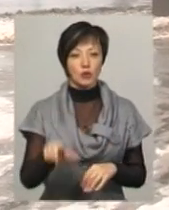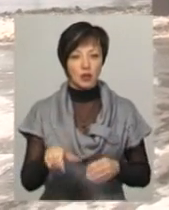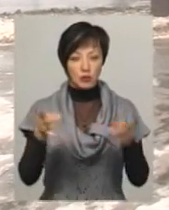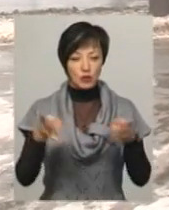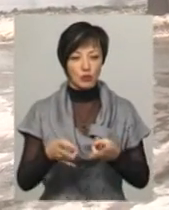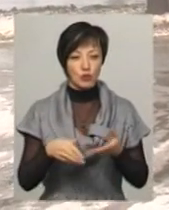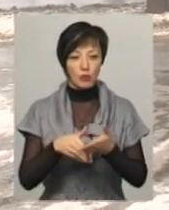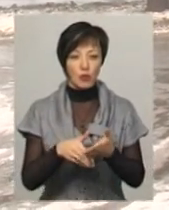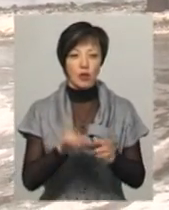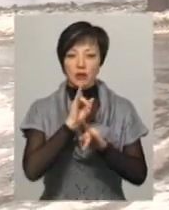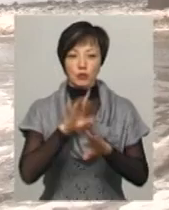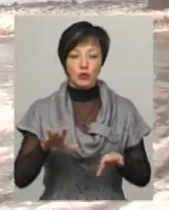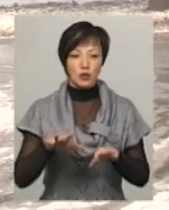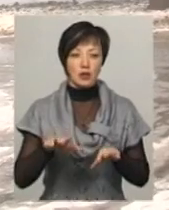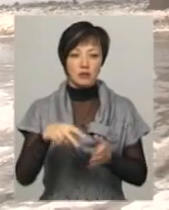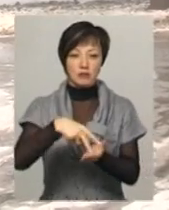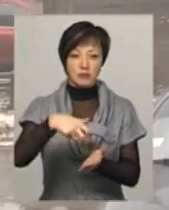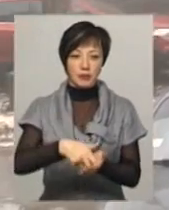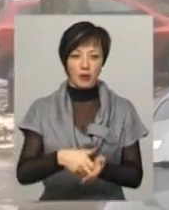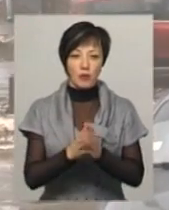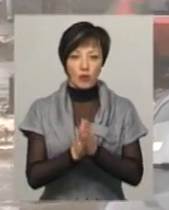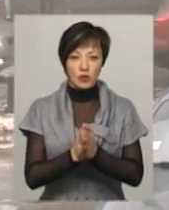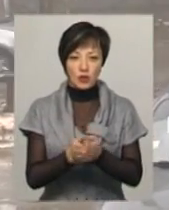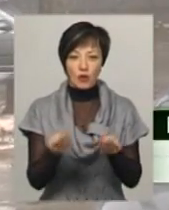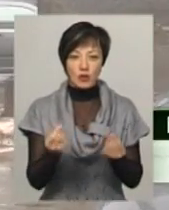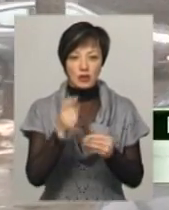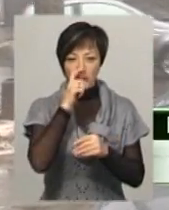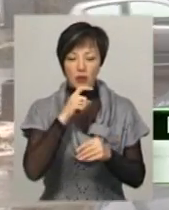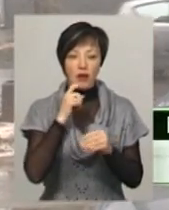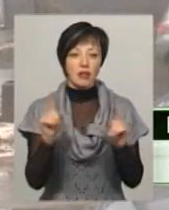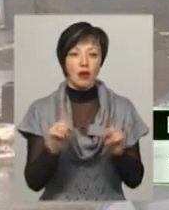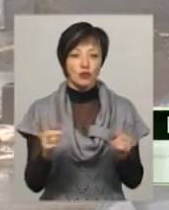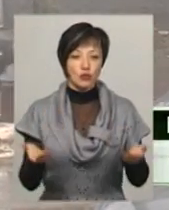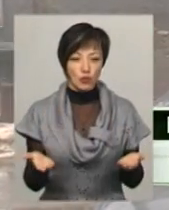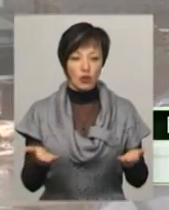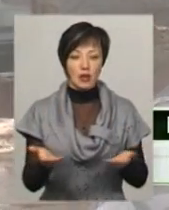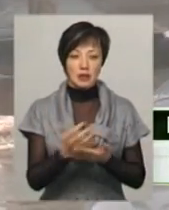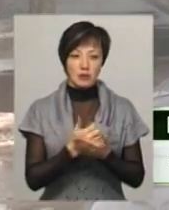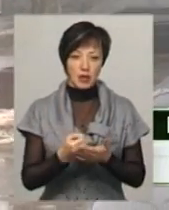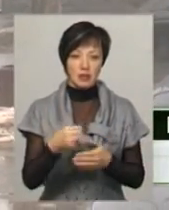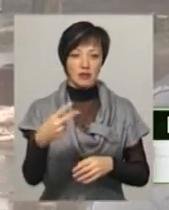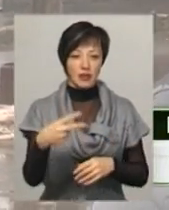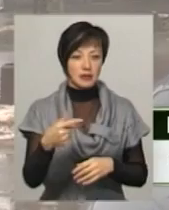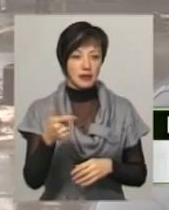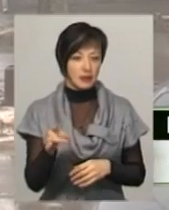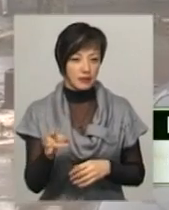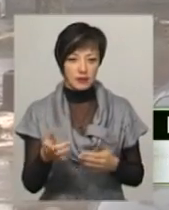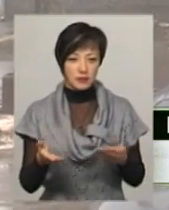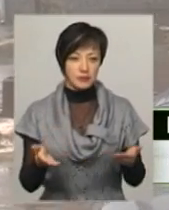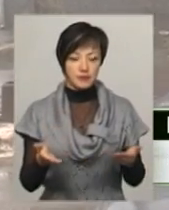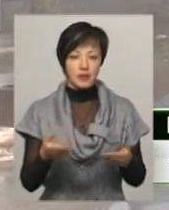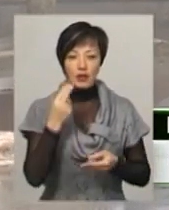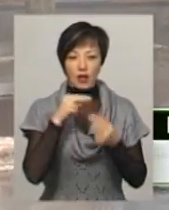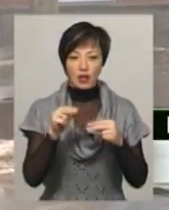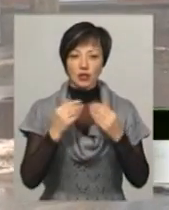потребує допомоги, вона не буде стояти навколішках і просити. Просиш гроші непонятно на що і назбираєш 20 гривень.